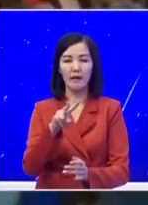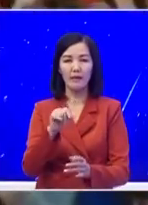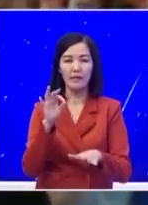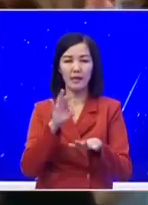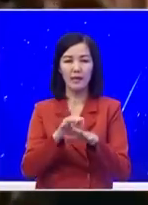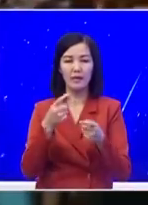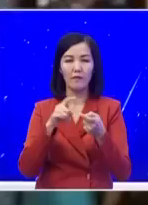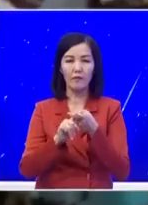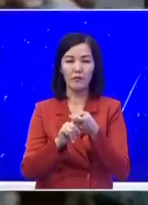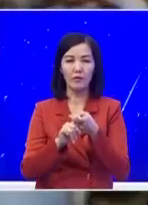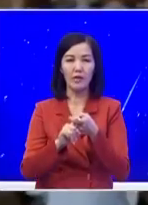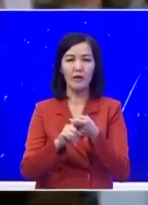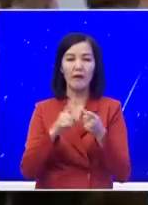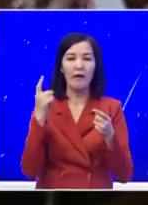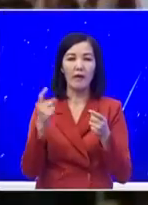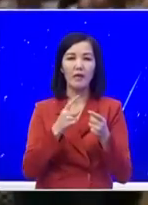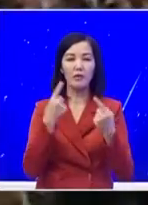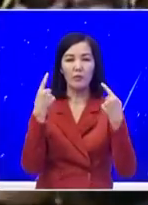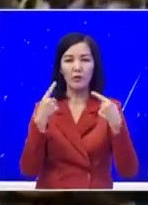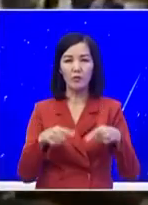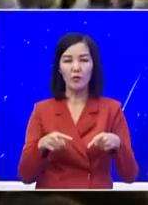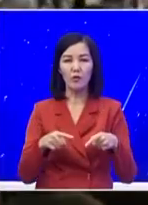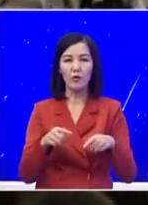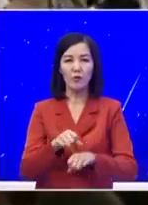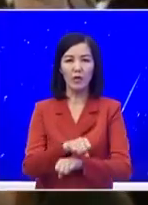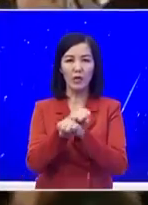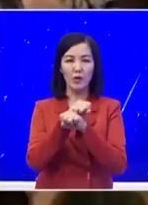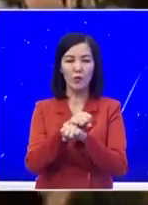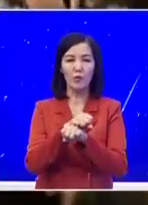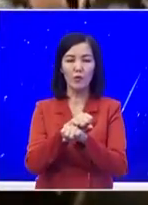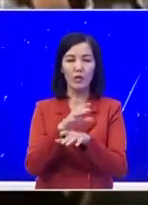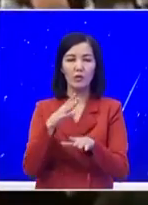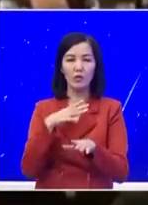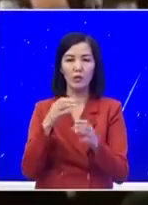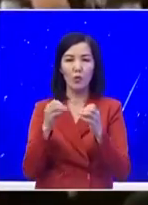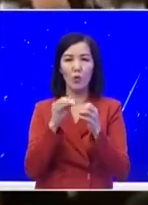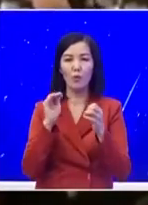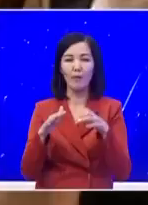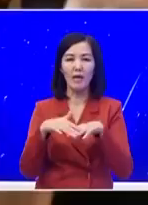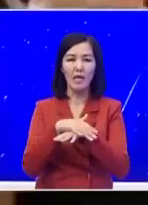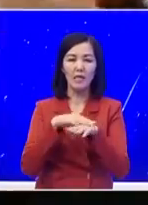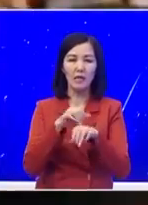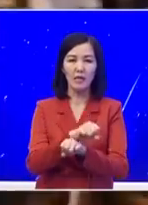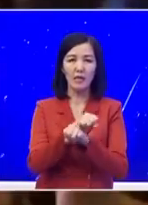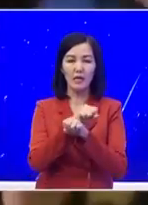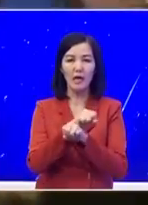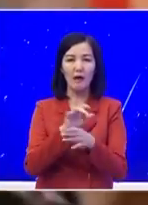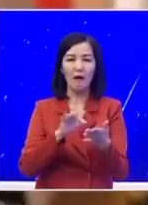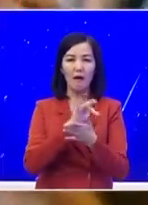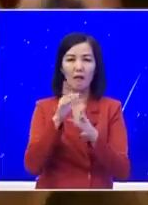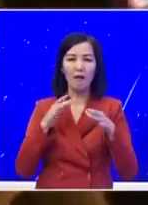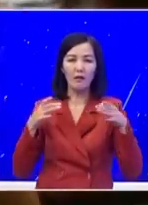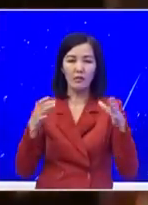байланысты экономикалық тоқыраудан зардап шеккендер ереуілге шықты. 10 мыңнан аса тұрғын Тель-Авив қаласына жиылды. Олар